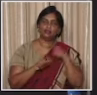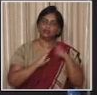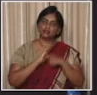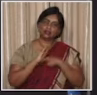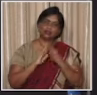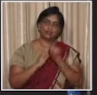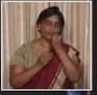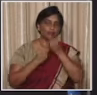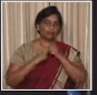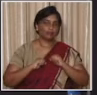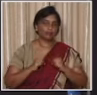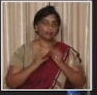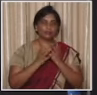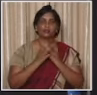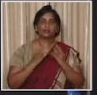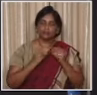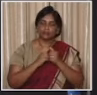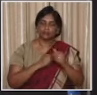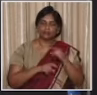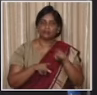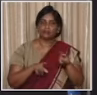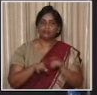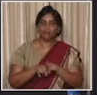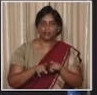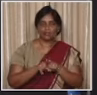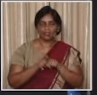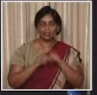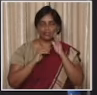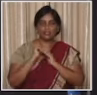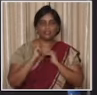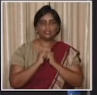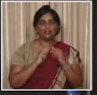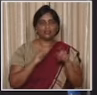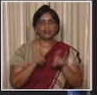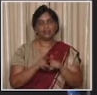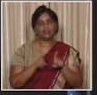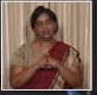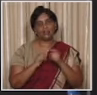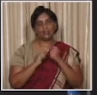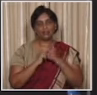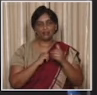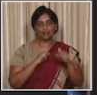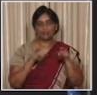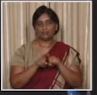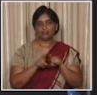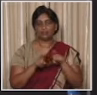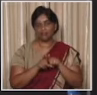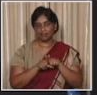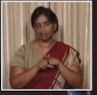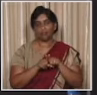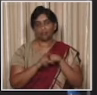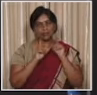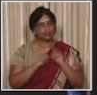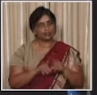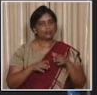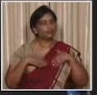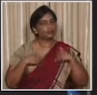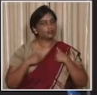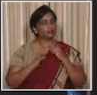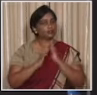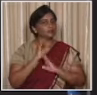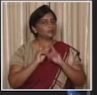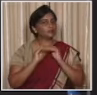පව නැති වෙන්න ඇගියේ. ඉතින් ඒ වගේ බැරෑරුම් තත්ත්වයක් තමයි සෞඛ්‍ය අමාත්‍යාංශයේ තිබ්බේ. ඉතින් සෞඛ්‍ය